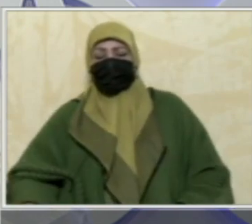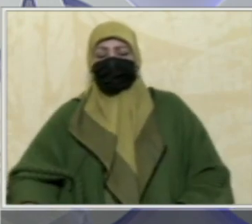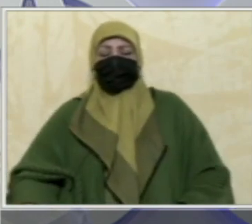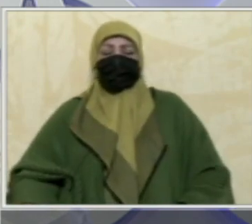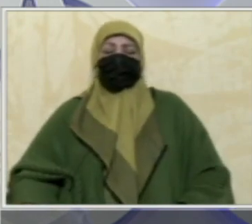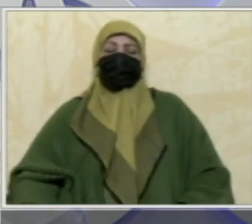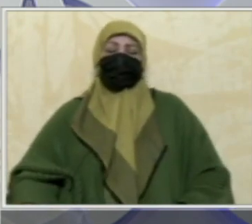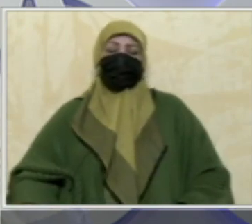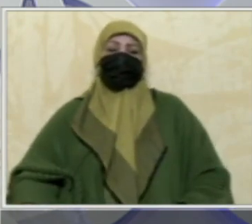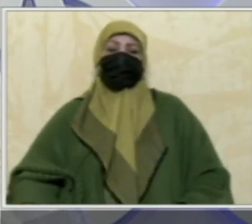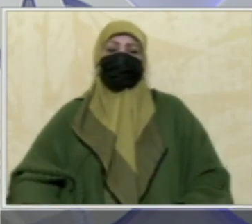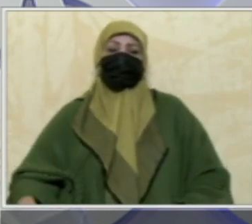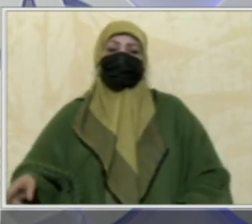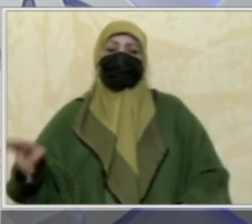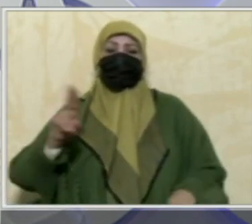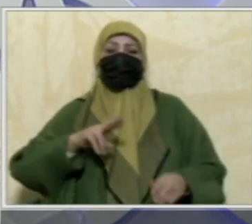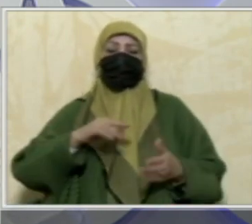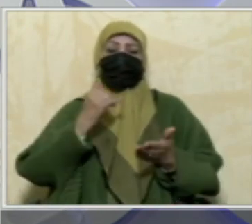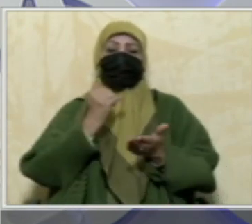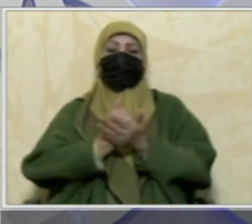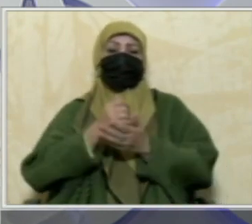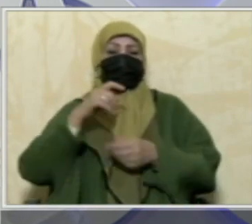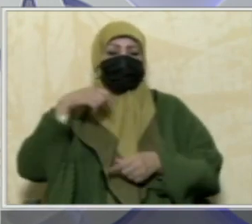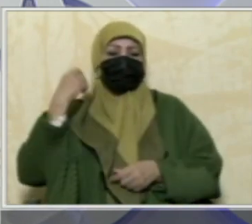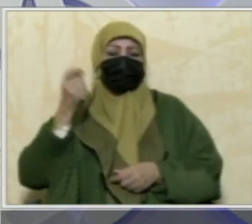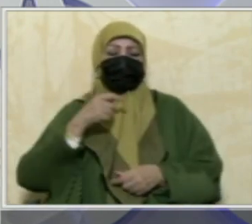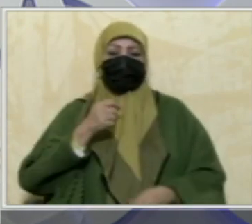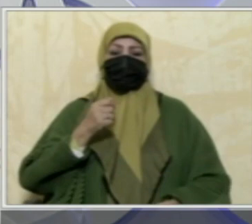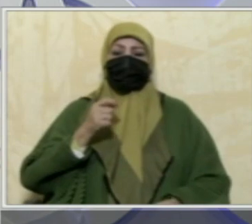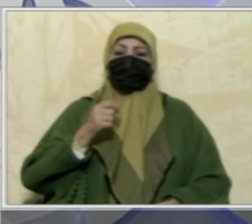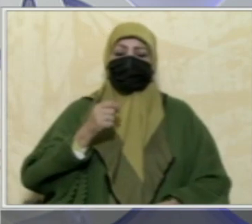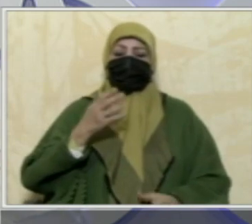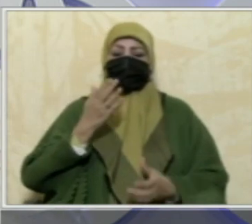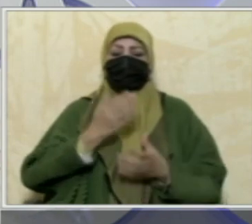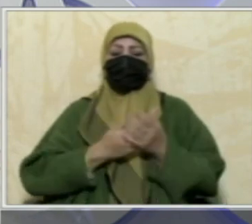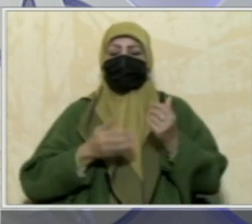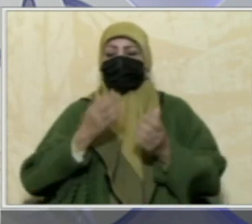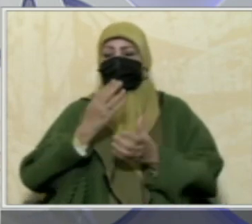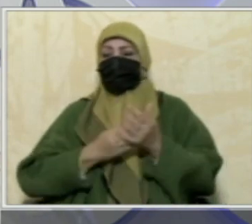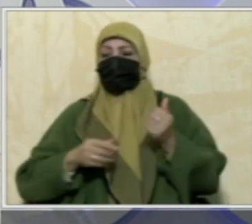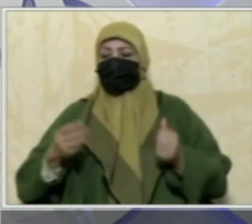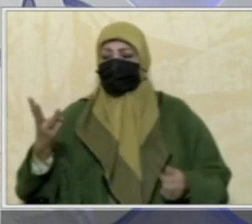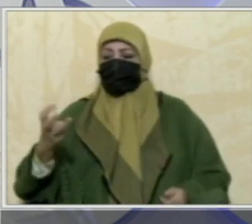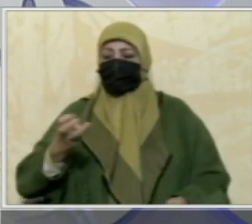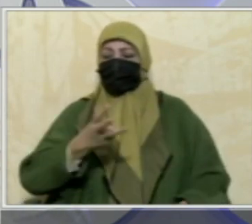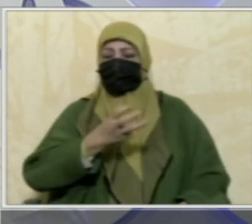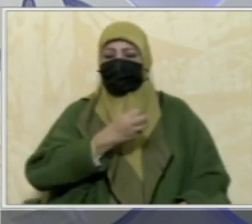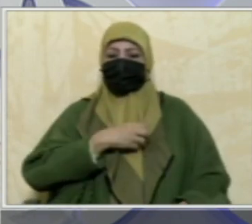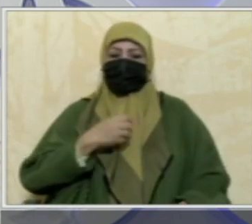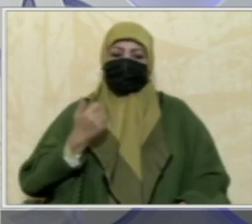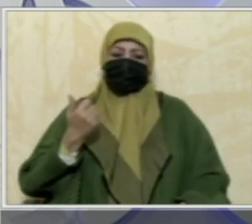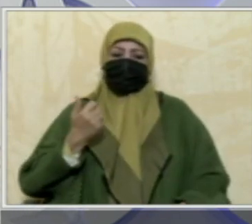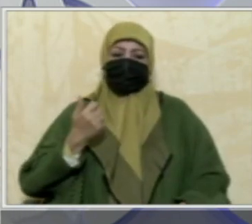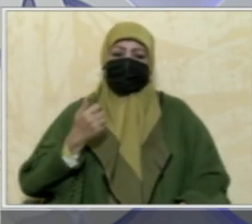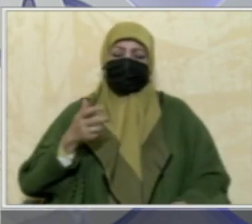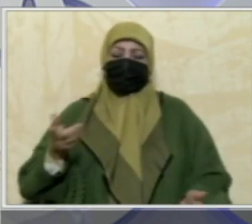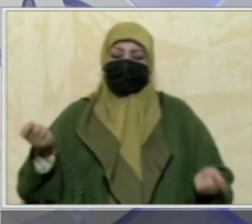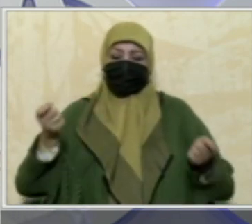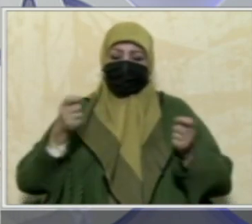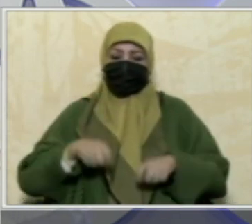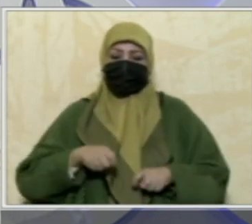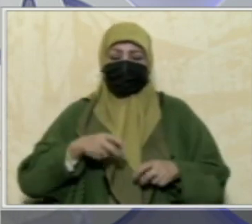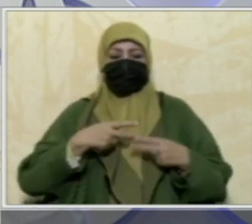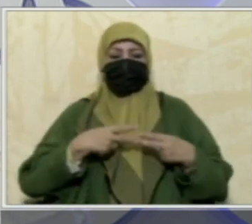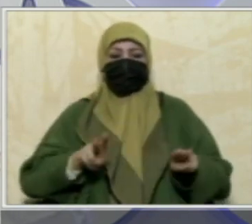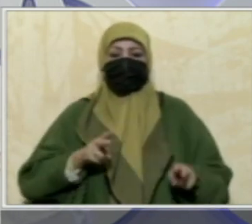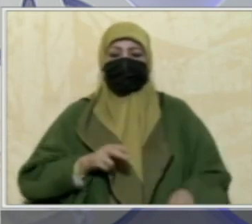بمنحه الاولاد او اليومين اللي فاتوا نزلوا منحه الاولاد فيقول لك يا شيخ نشري عادي بمنحه الاولاد اقول نعم لا شيء